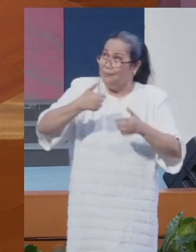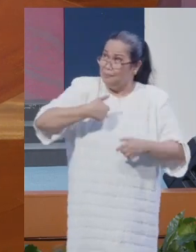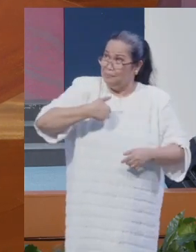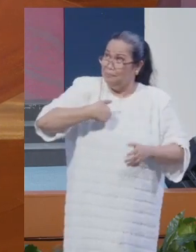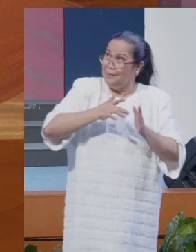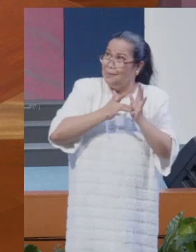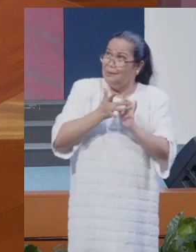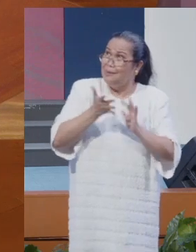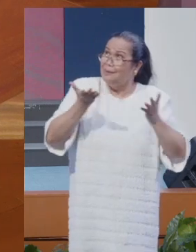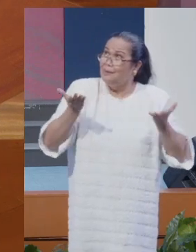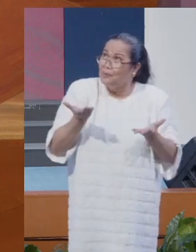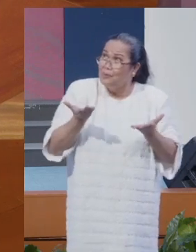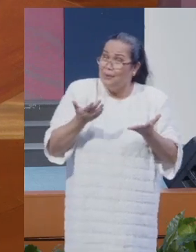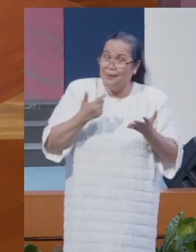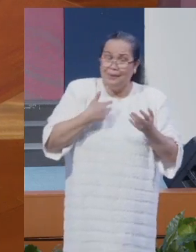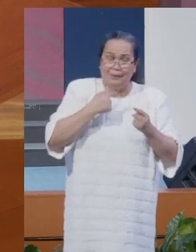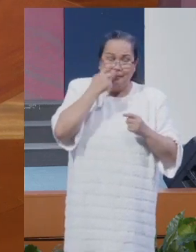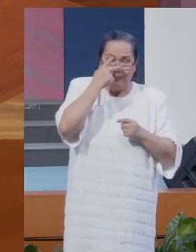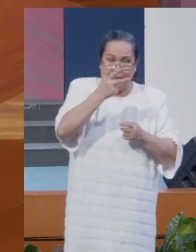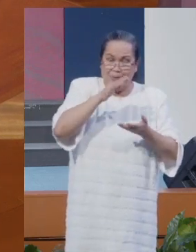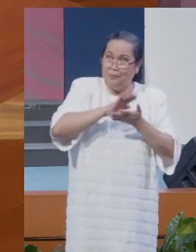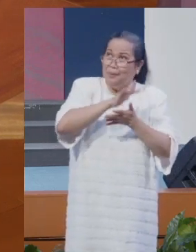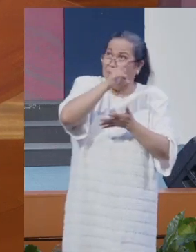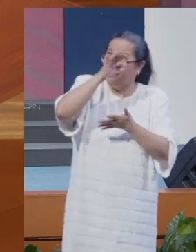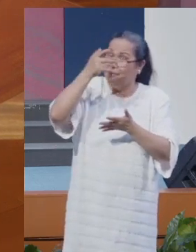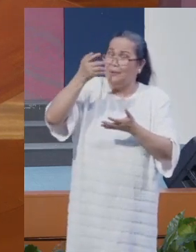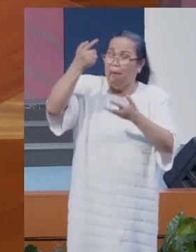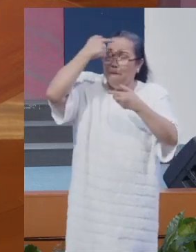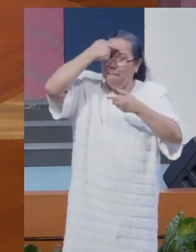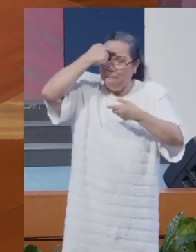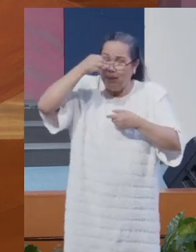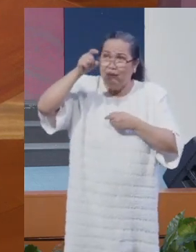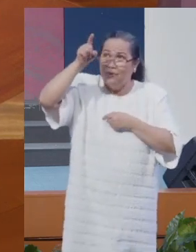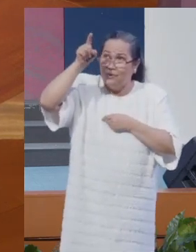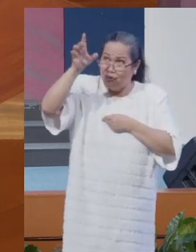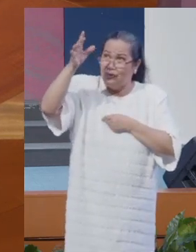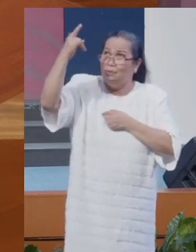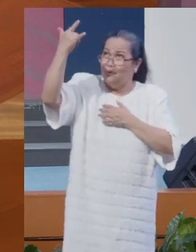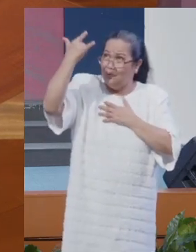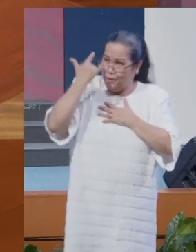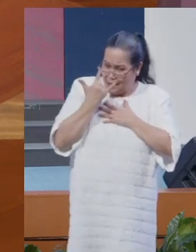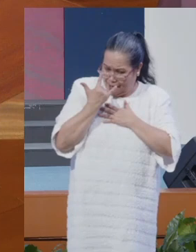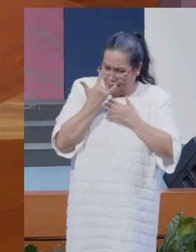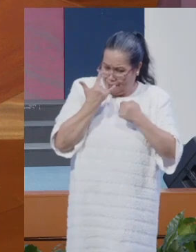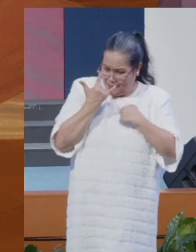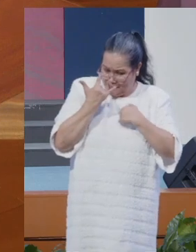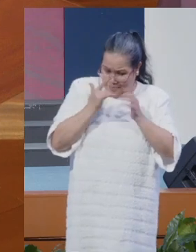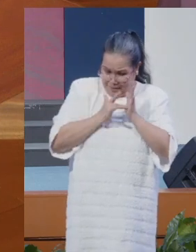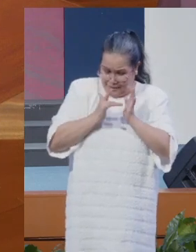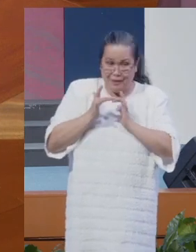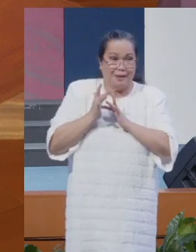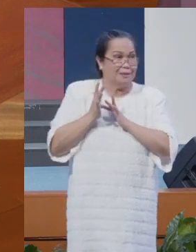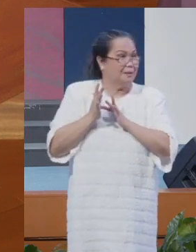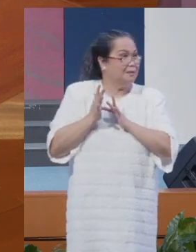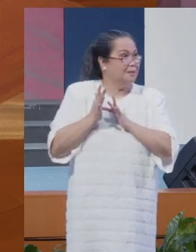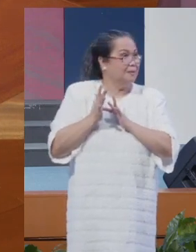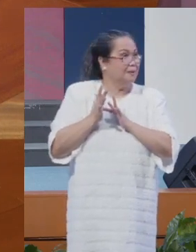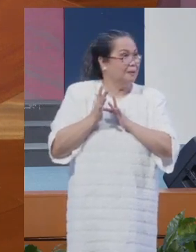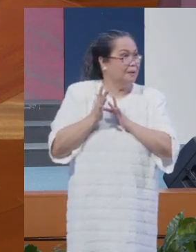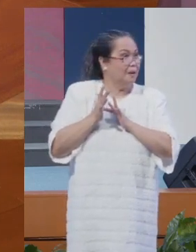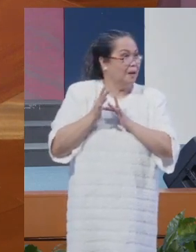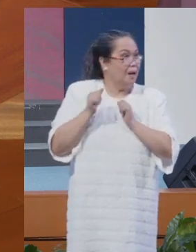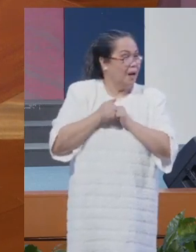am, to see my glory that you have given me because you loved me. Meron pong